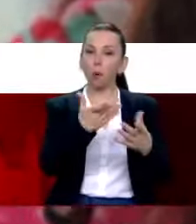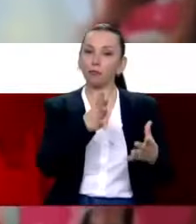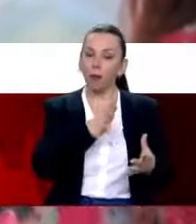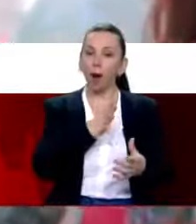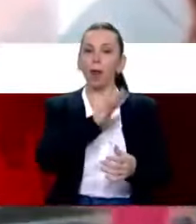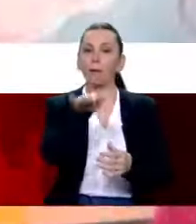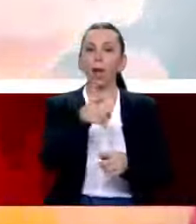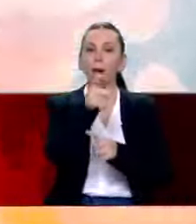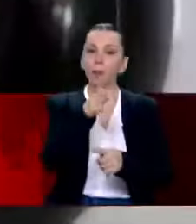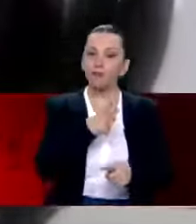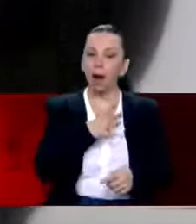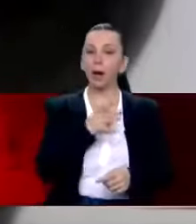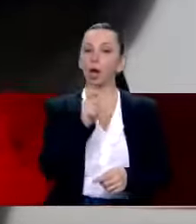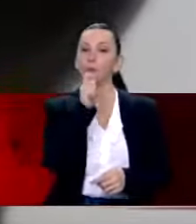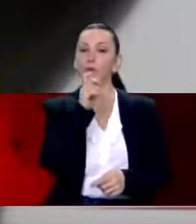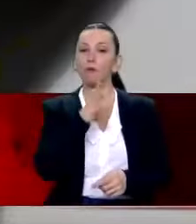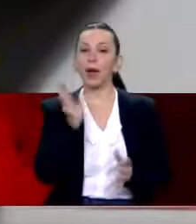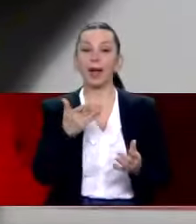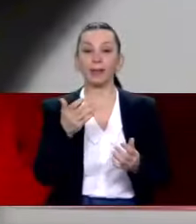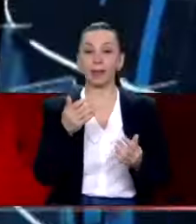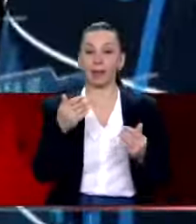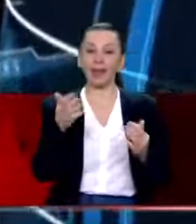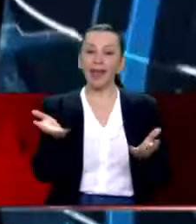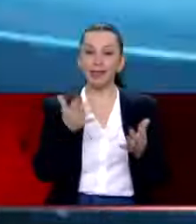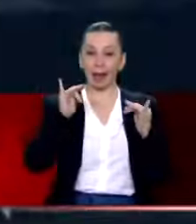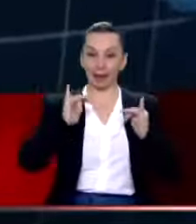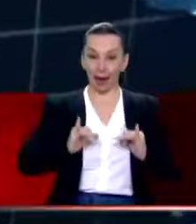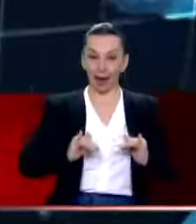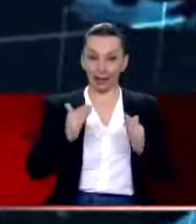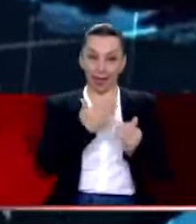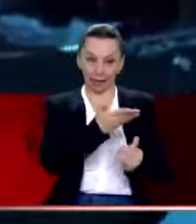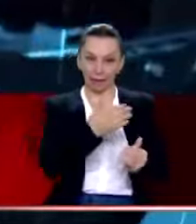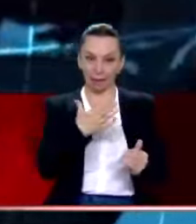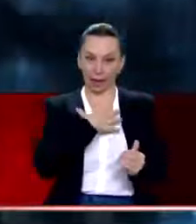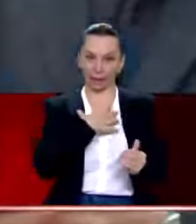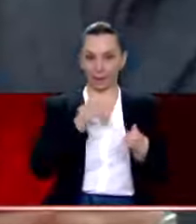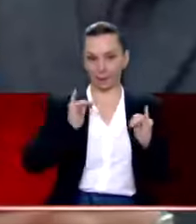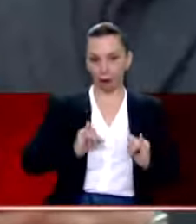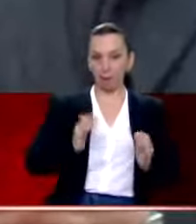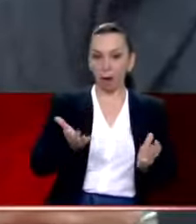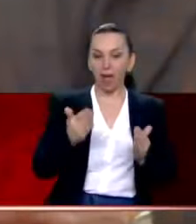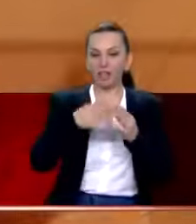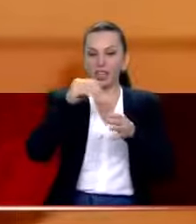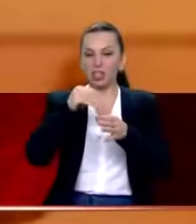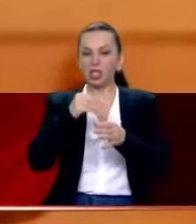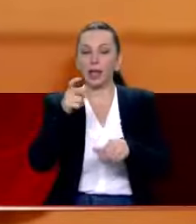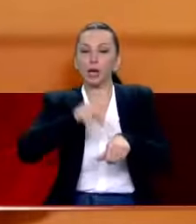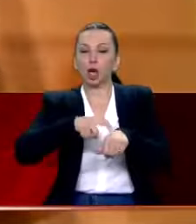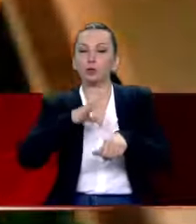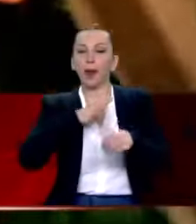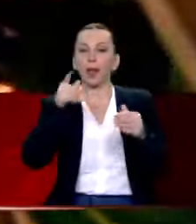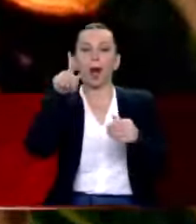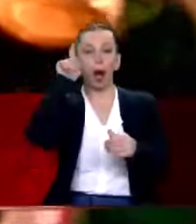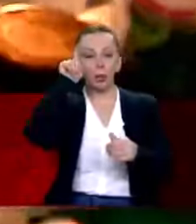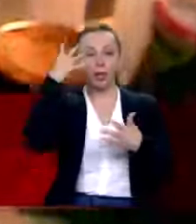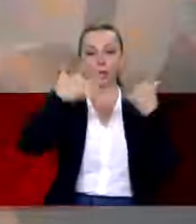kamera ve mikrofon var. Yani en rahat olmanız gerektiği yerde etrafınız casus kaynıyor. Telefon, evdeki akıllı televizyon,